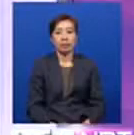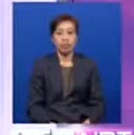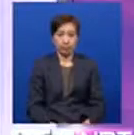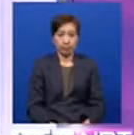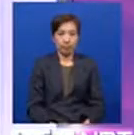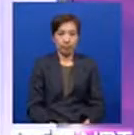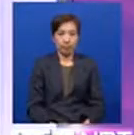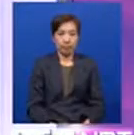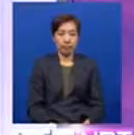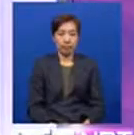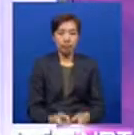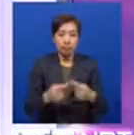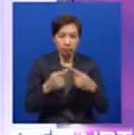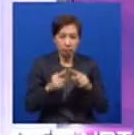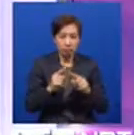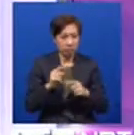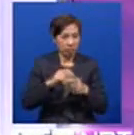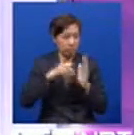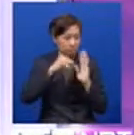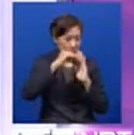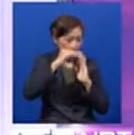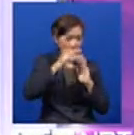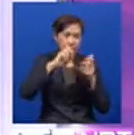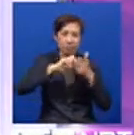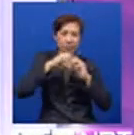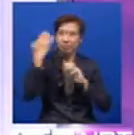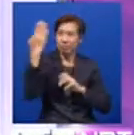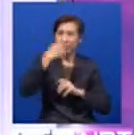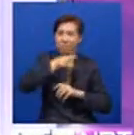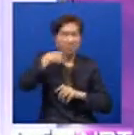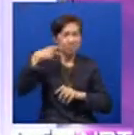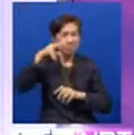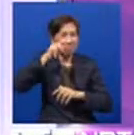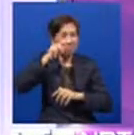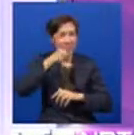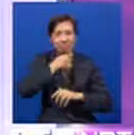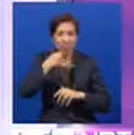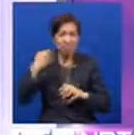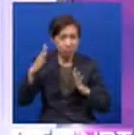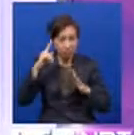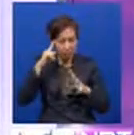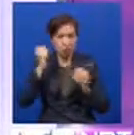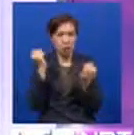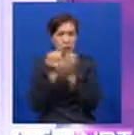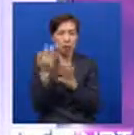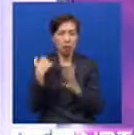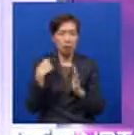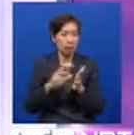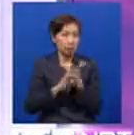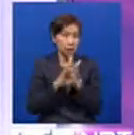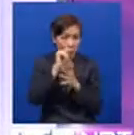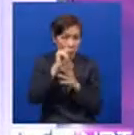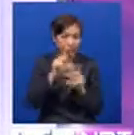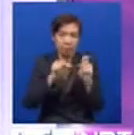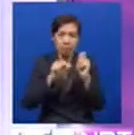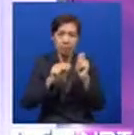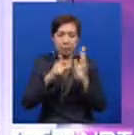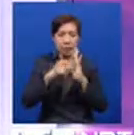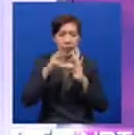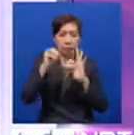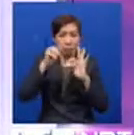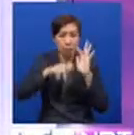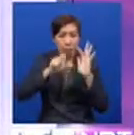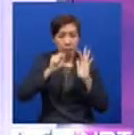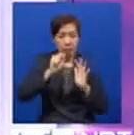ในขณะที่สถานการณ์ภัยแล้งในภาคเหนือนะคะหลายพื้นที่ก็ได้รับผลกระทบโดยที่อำเภอแม่สอดจังหวัดตากน้ำดิบเพื่อผลิตน้ำ